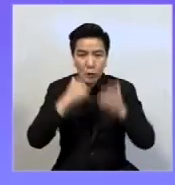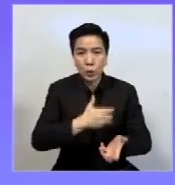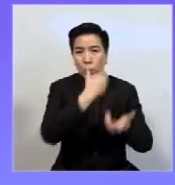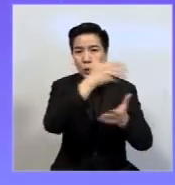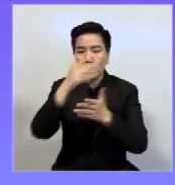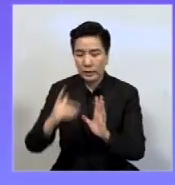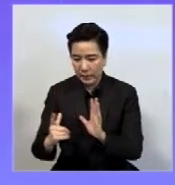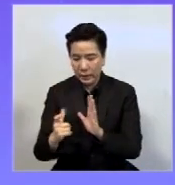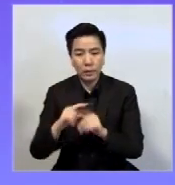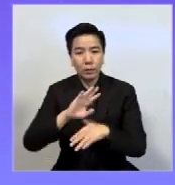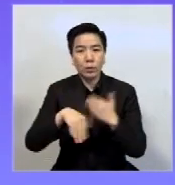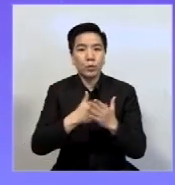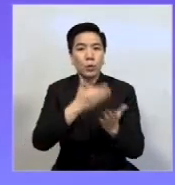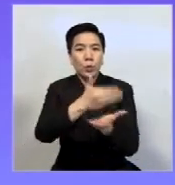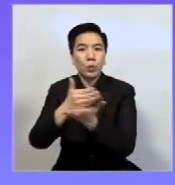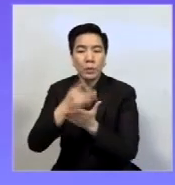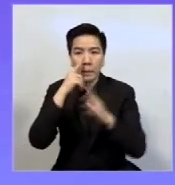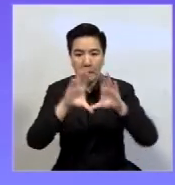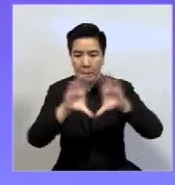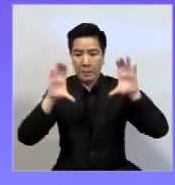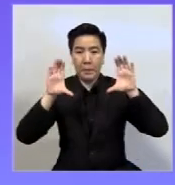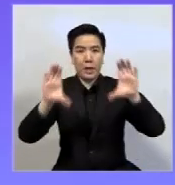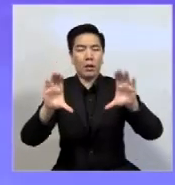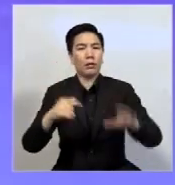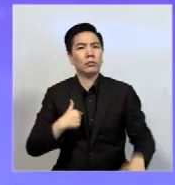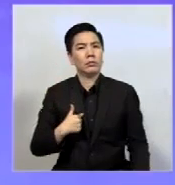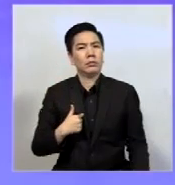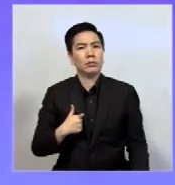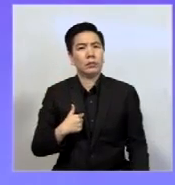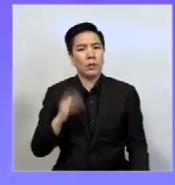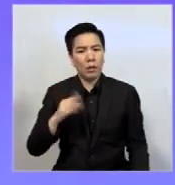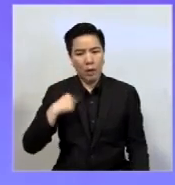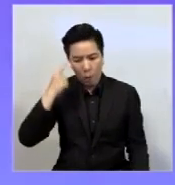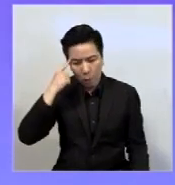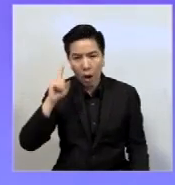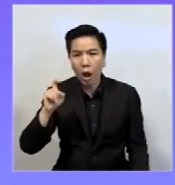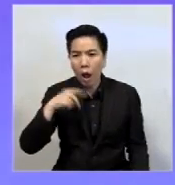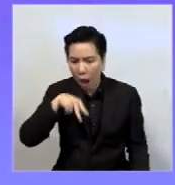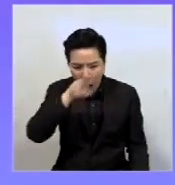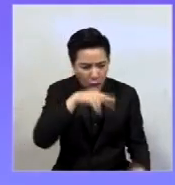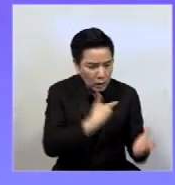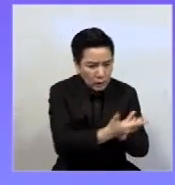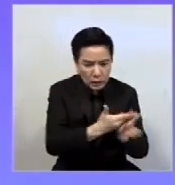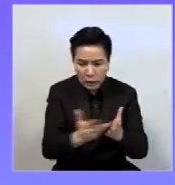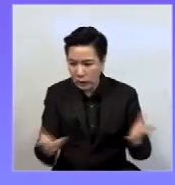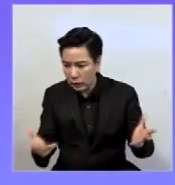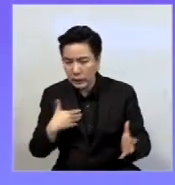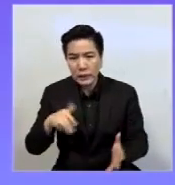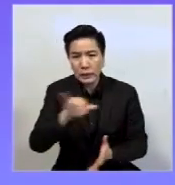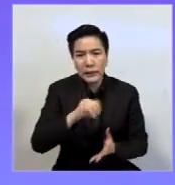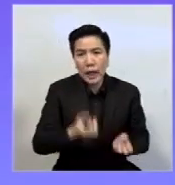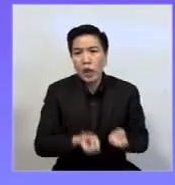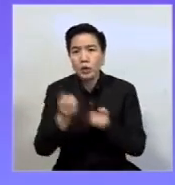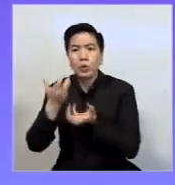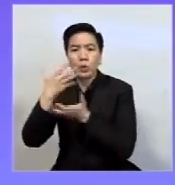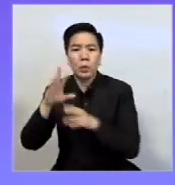และแอลกอฮอล์ทุกชนิดคือพอมีป้ายแบบนี้แปะภาพเข้าไปคนที่บอกโอ้โหจะหาซื้อก็ไม่ได้แล้วจะส่งไปให้ญาติจะส่งไป